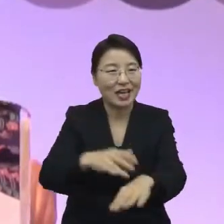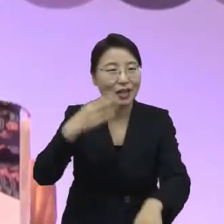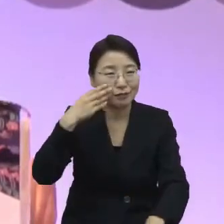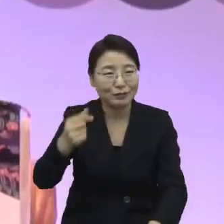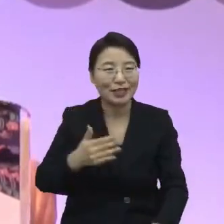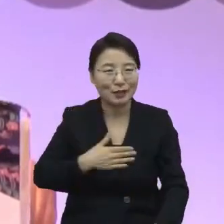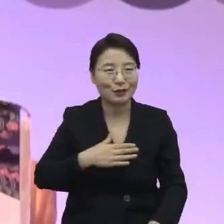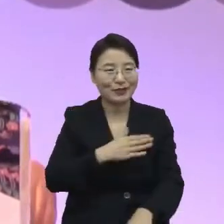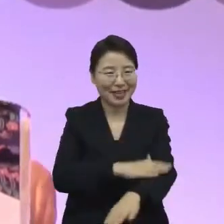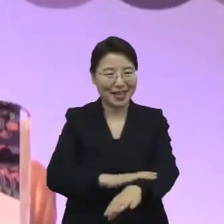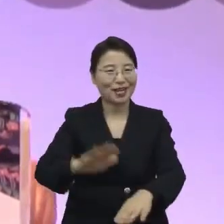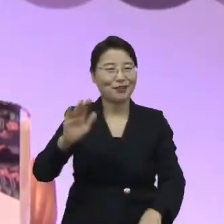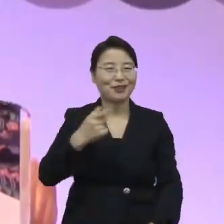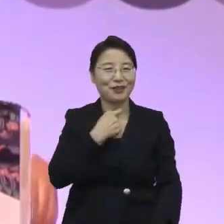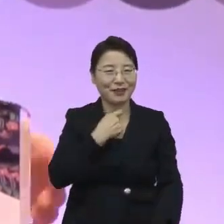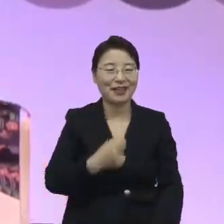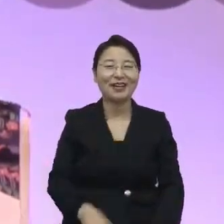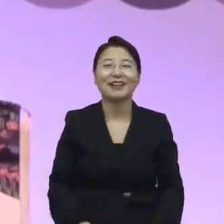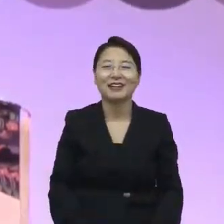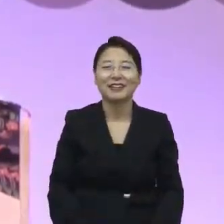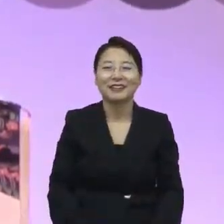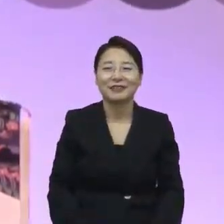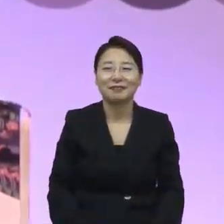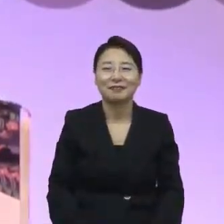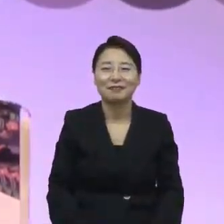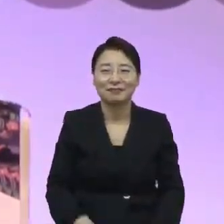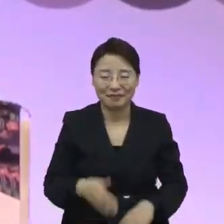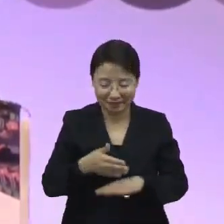잘 되겠습니다. 새해 복 많이 받으십시오.